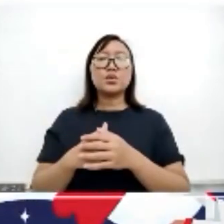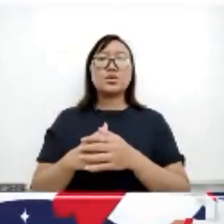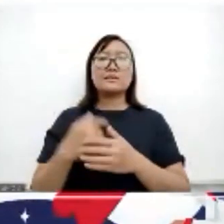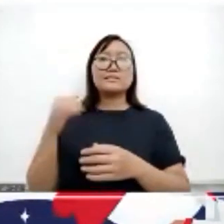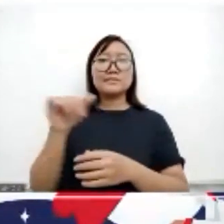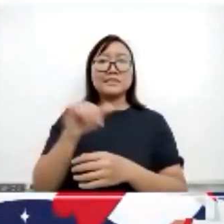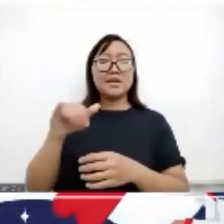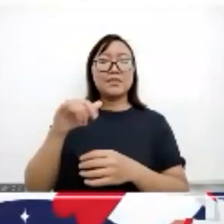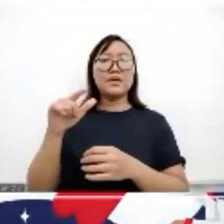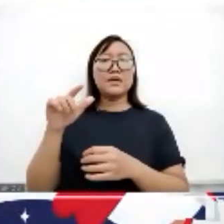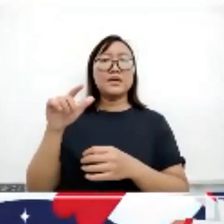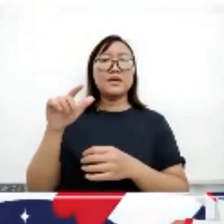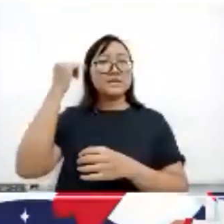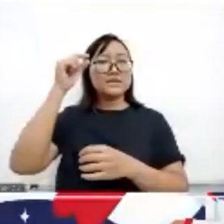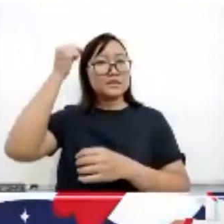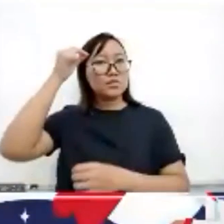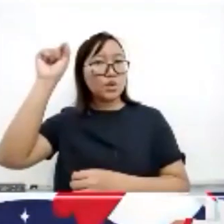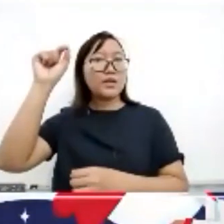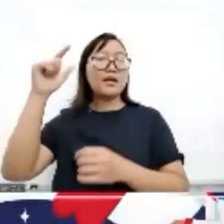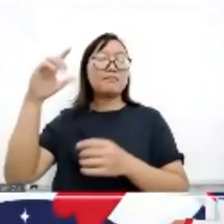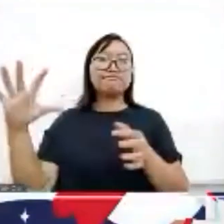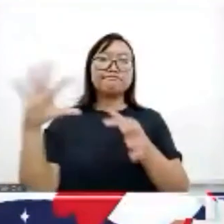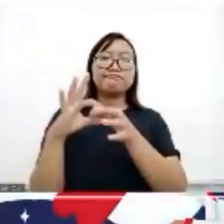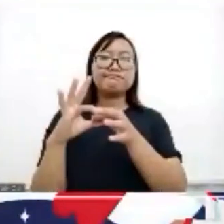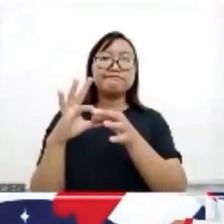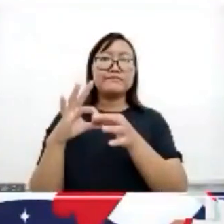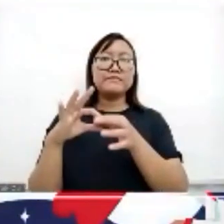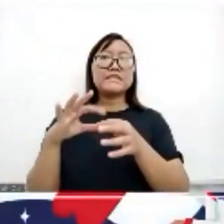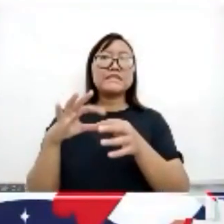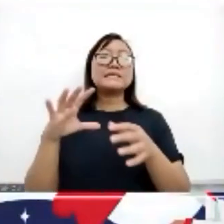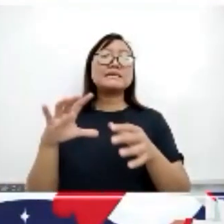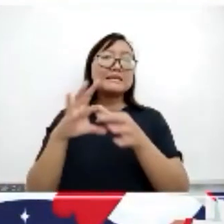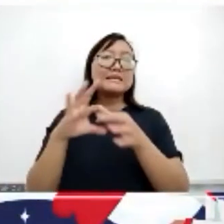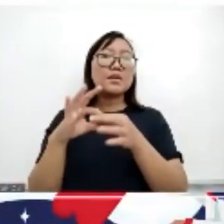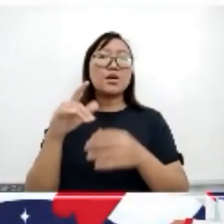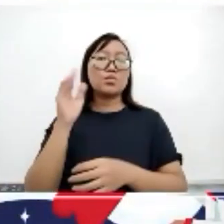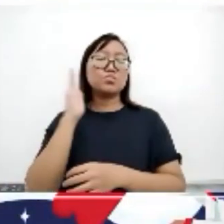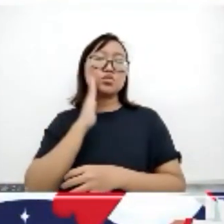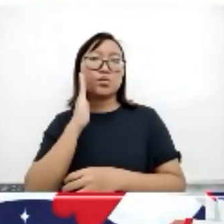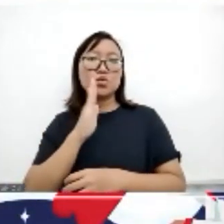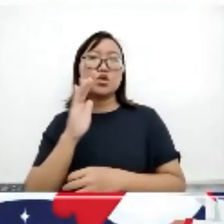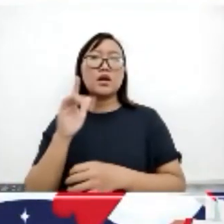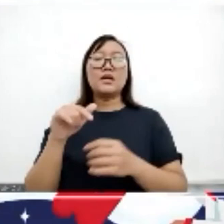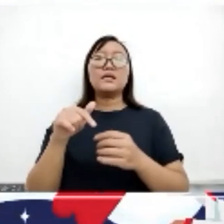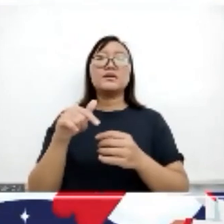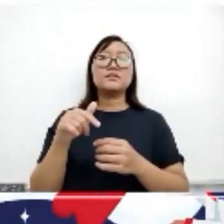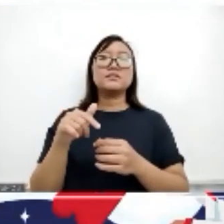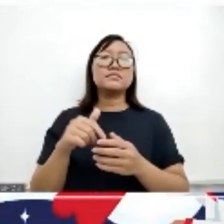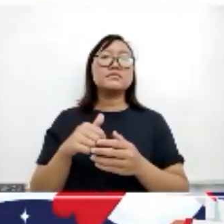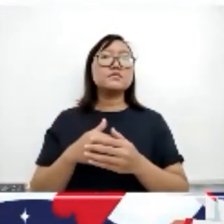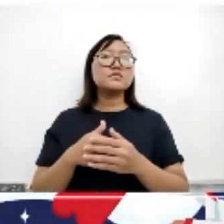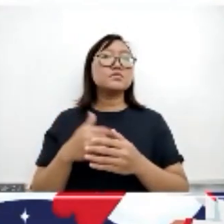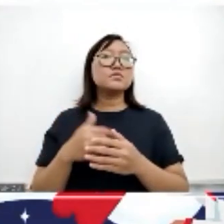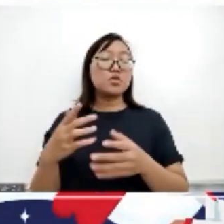penguatan kapasitas pemuda Kami akan bekerjasama dengan mutiara foundation dan generasi literat untuk penguatan